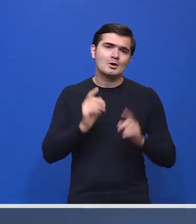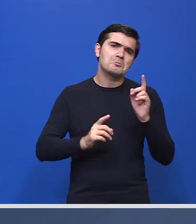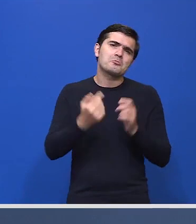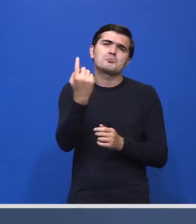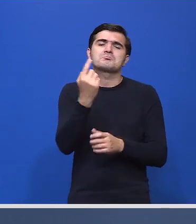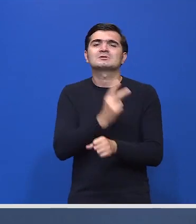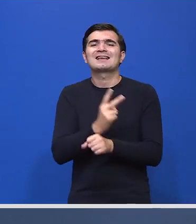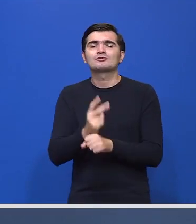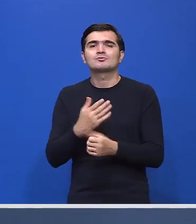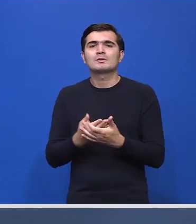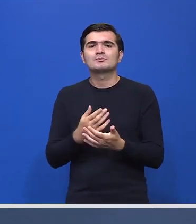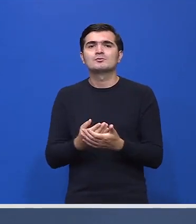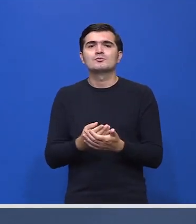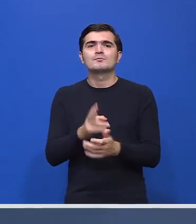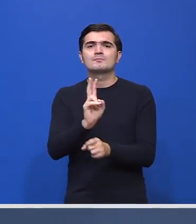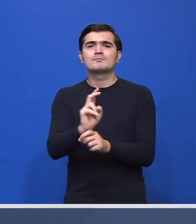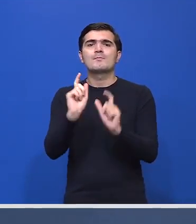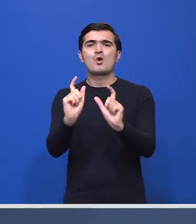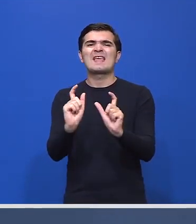statut, până la urmă, de protecție